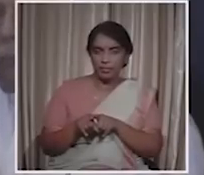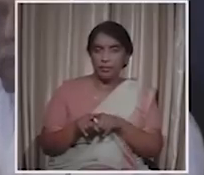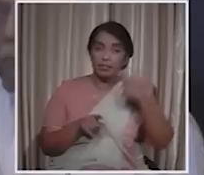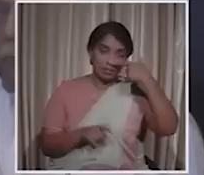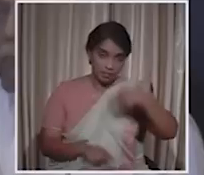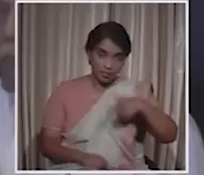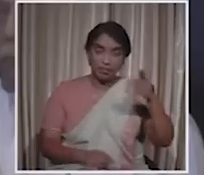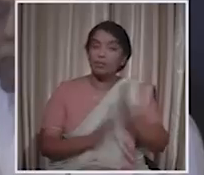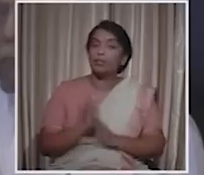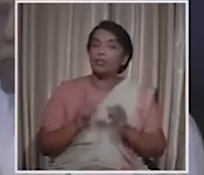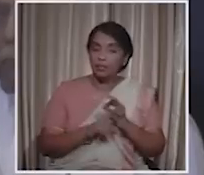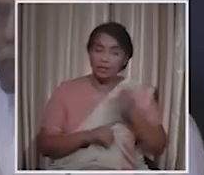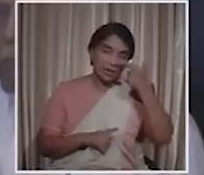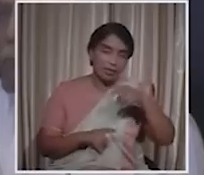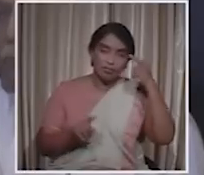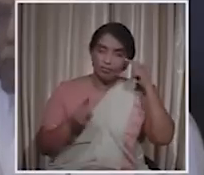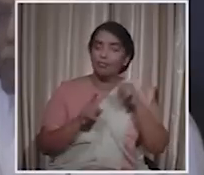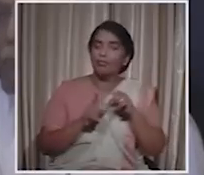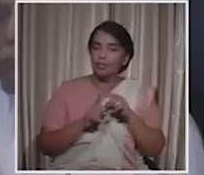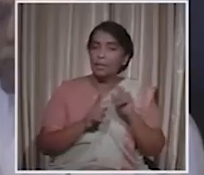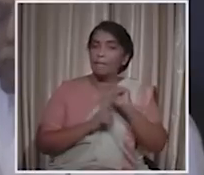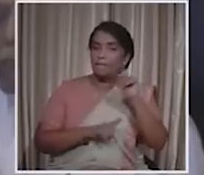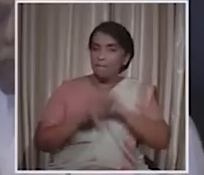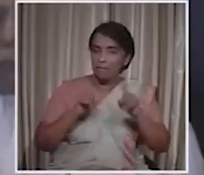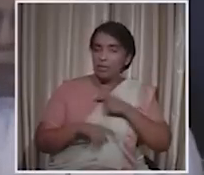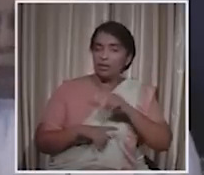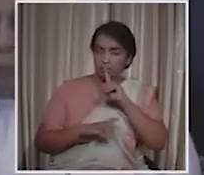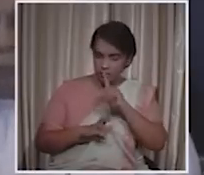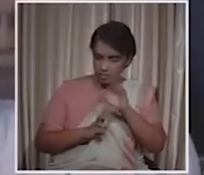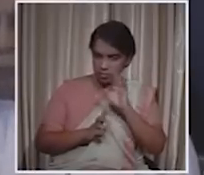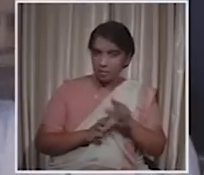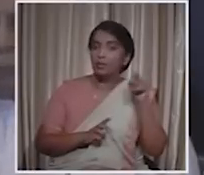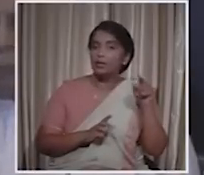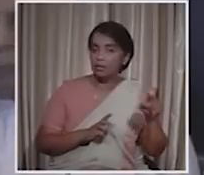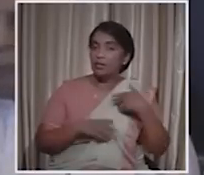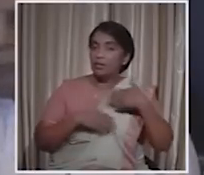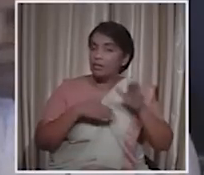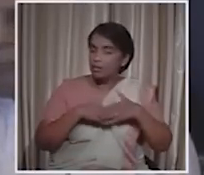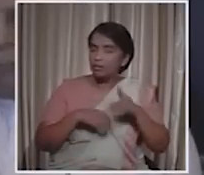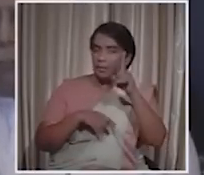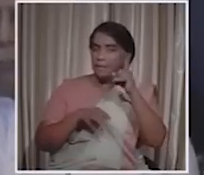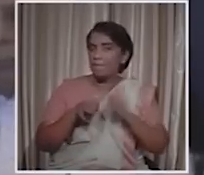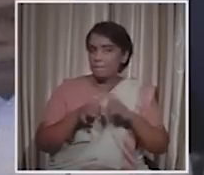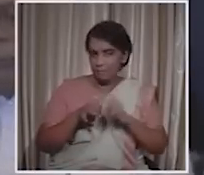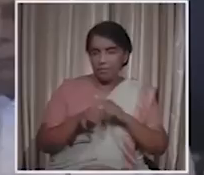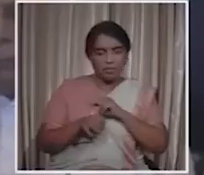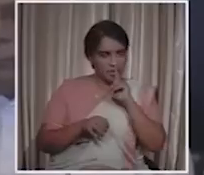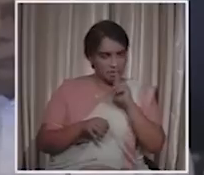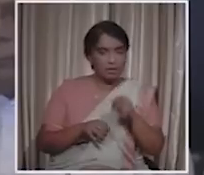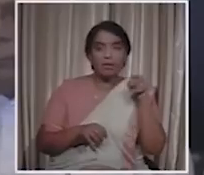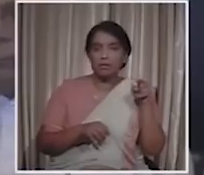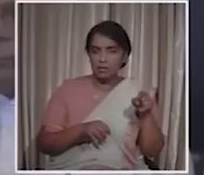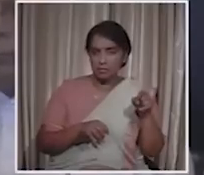බලශක්ති ඇමතිතුමා ඉන්ධන තත්ත්වය ගැන පාර්ලිමේන්තුවට විස්තර කරලා තියෙනවා. එතුමාට මූණ දෙන්න දෙන එක ප්‍රශ්නයක් මම පෙන්වන්න.